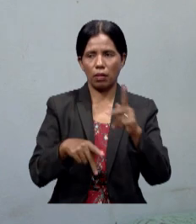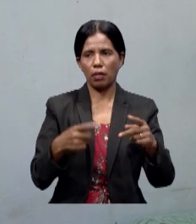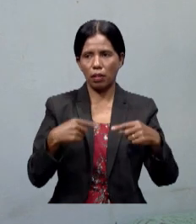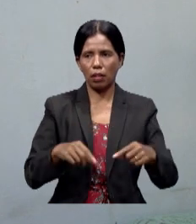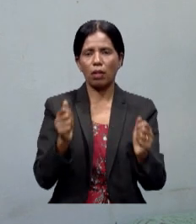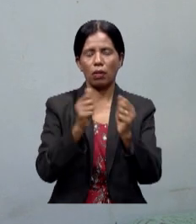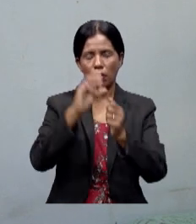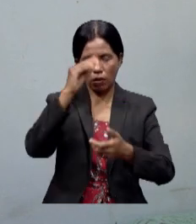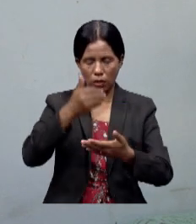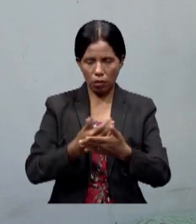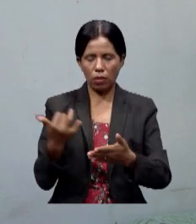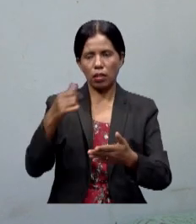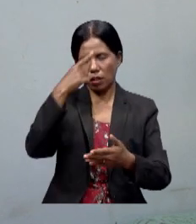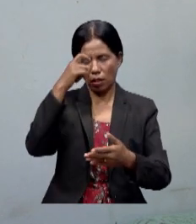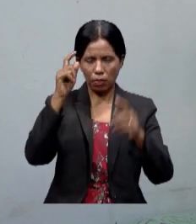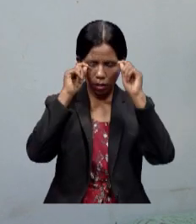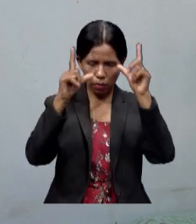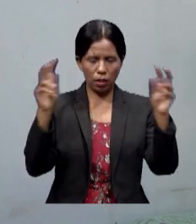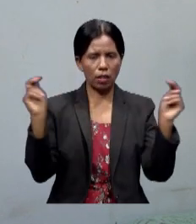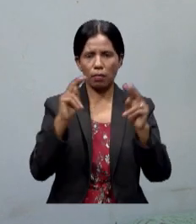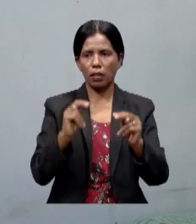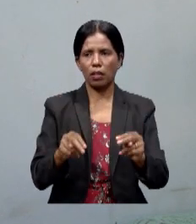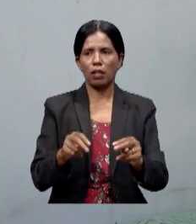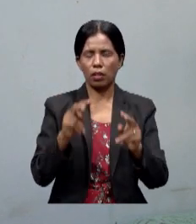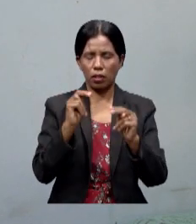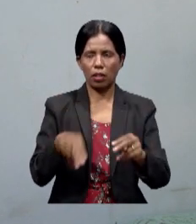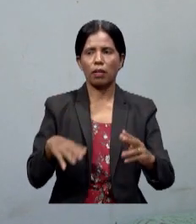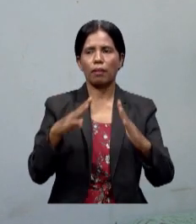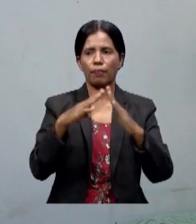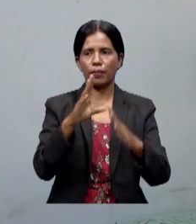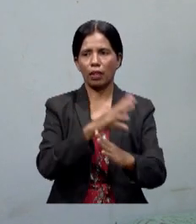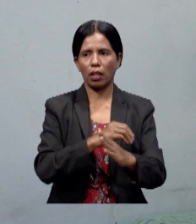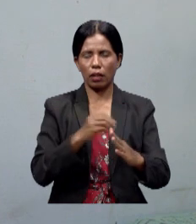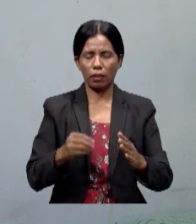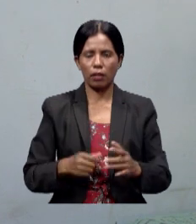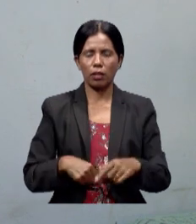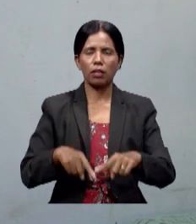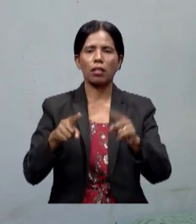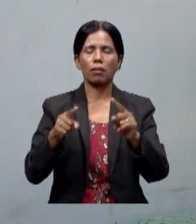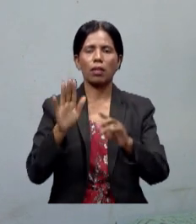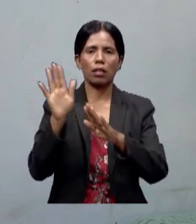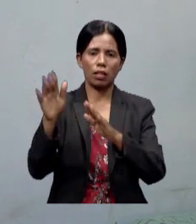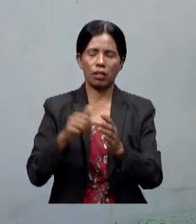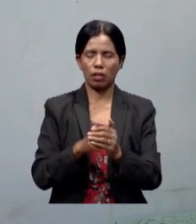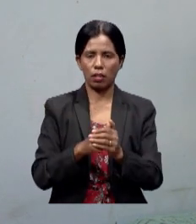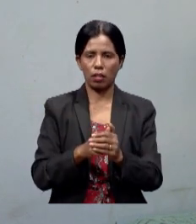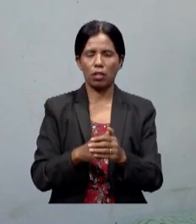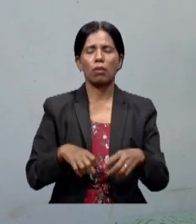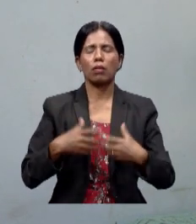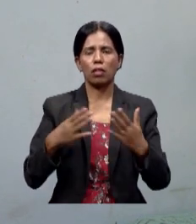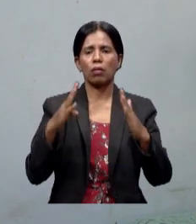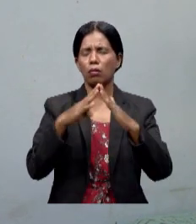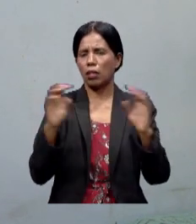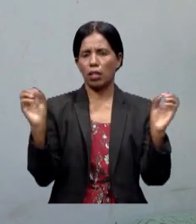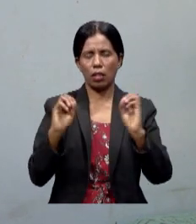wan sen batia ba tam timor leste nene na la presise nia ne ni hela hene kare ne tarsa ba ile tenga ba halusa ne tabele de tiga halusa uma lai ha